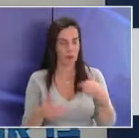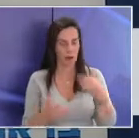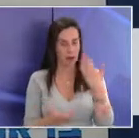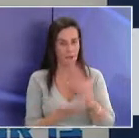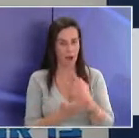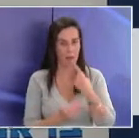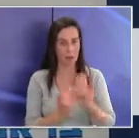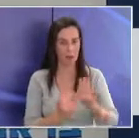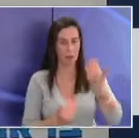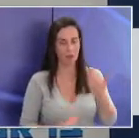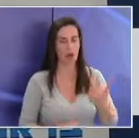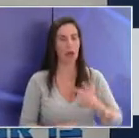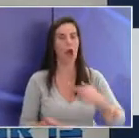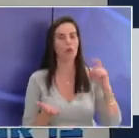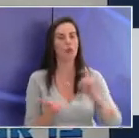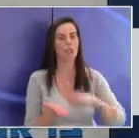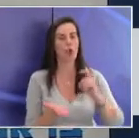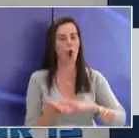אמרתי קודם, אנחנו נדרוש